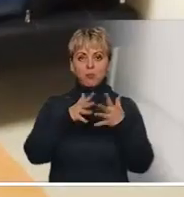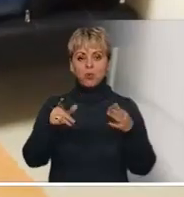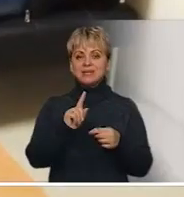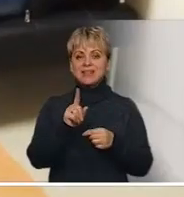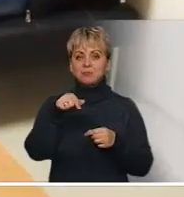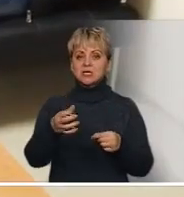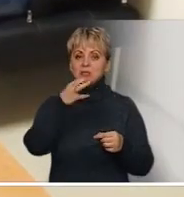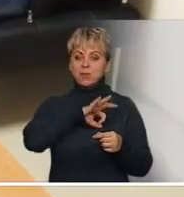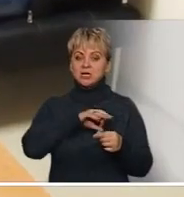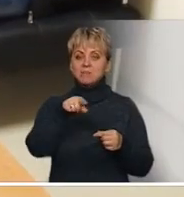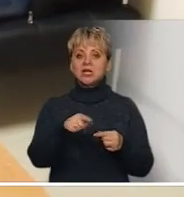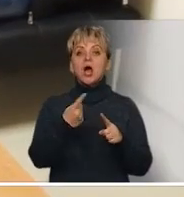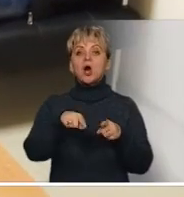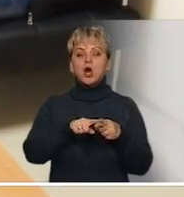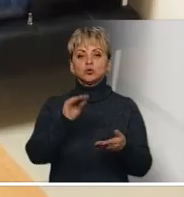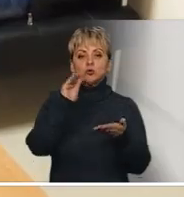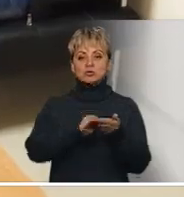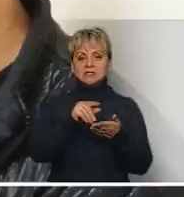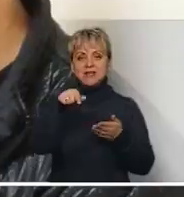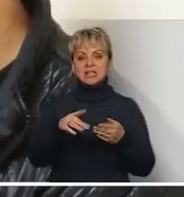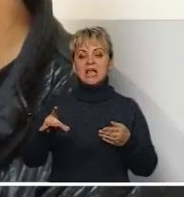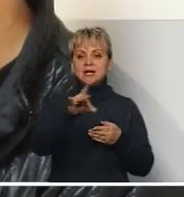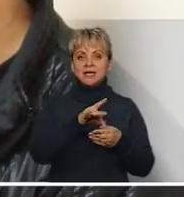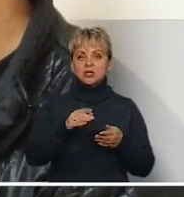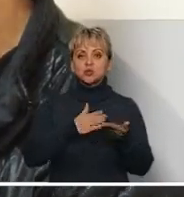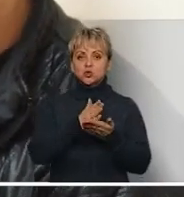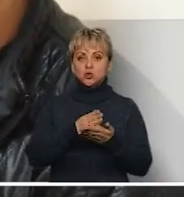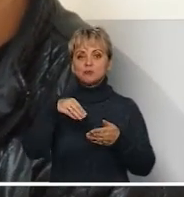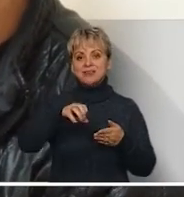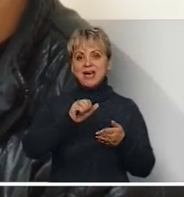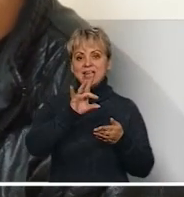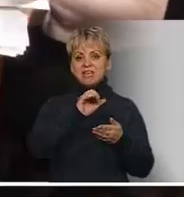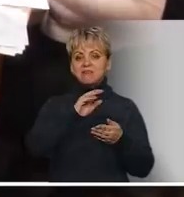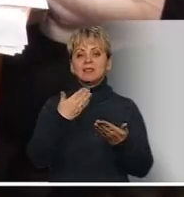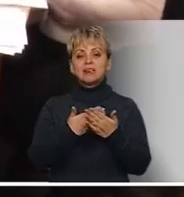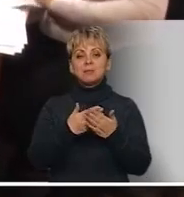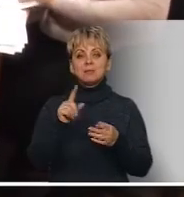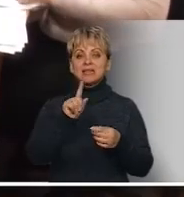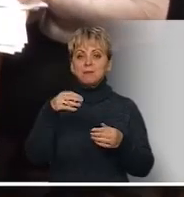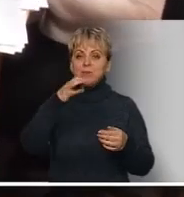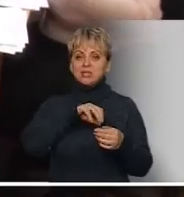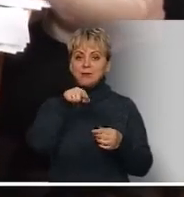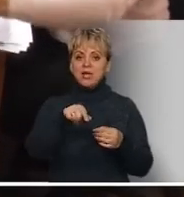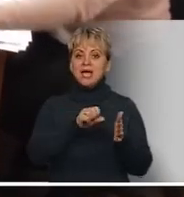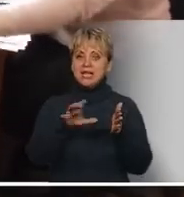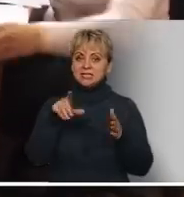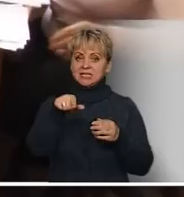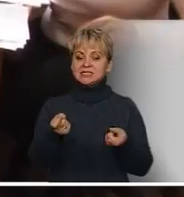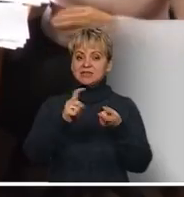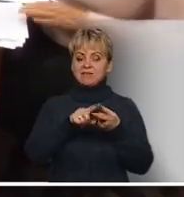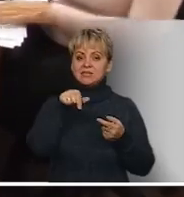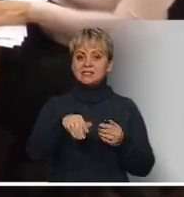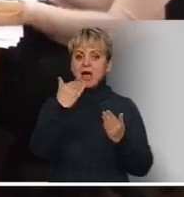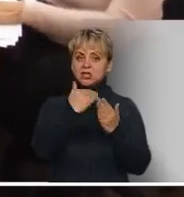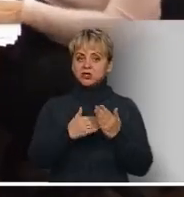но не более нормативов потребления, которые устанавливает региональная служба по тарифам. Например, норматив потребления